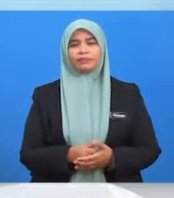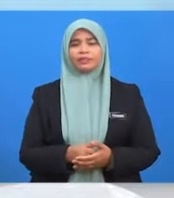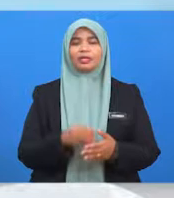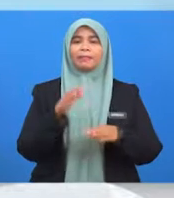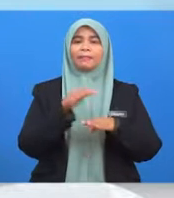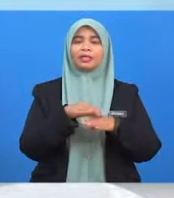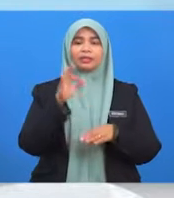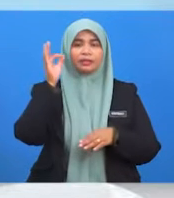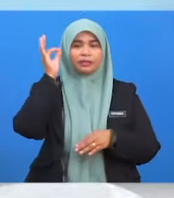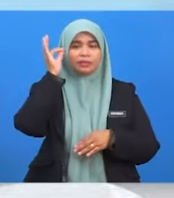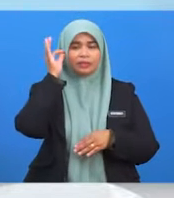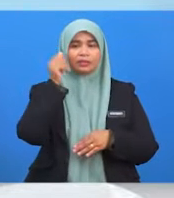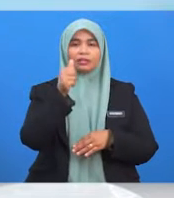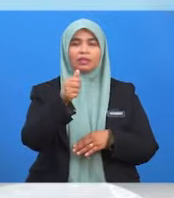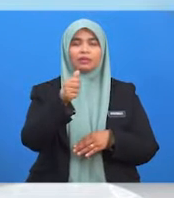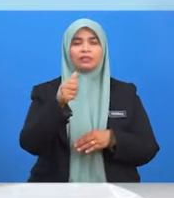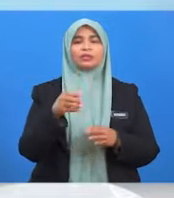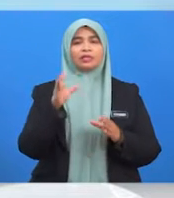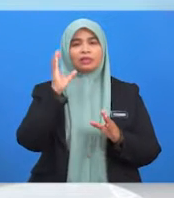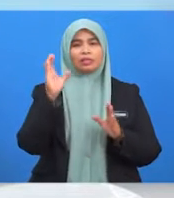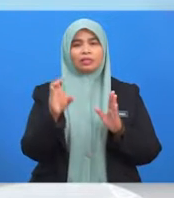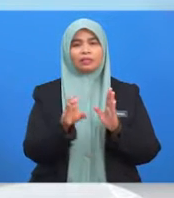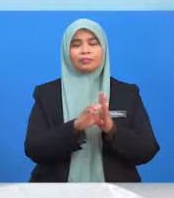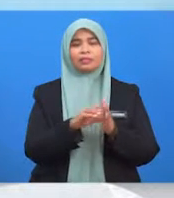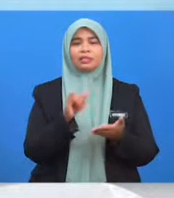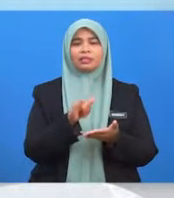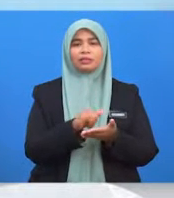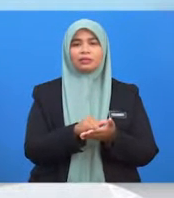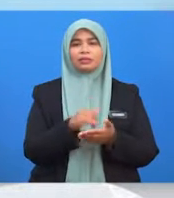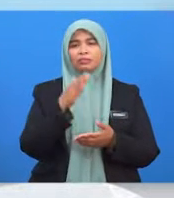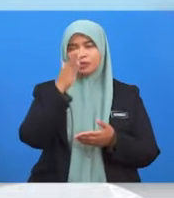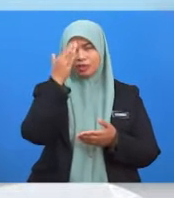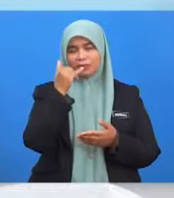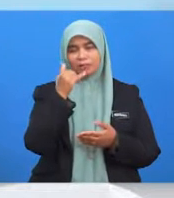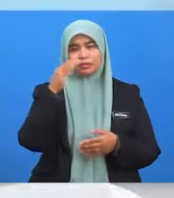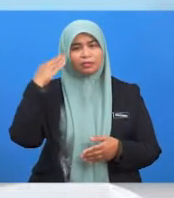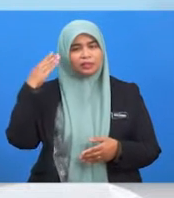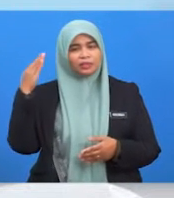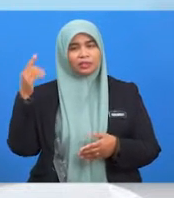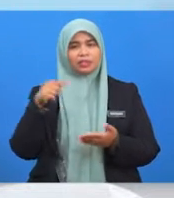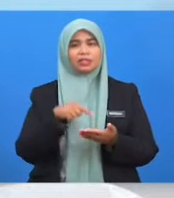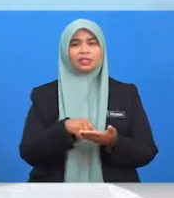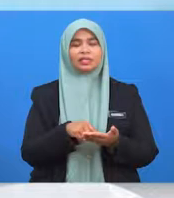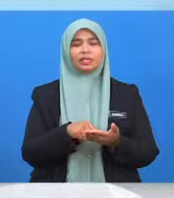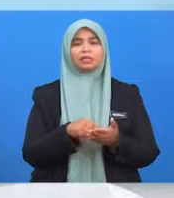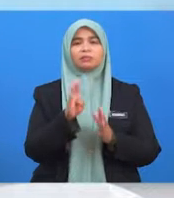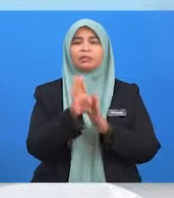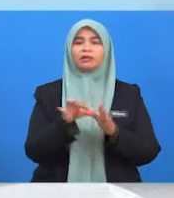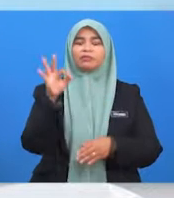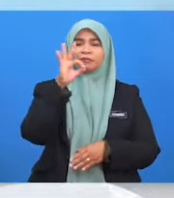Pada fikiran kamu, melalui gambar tersebut, mengapa bunyi-bunyi ini